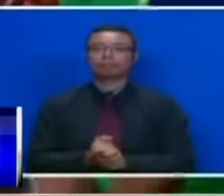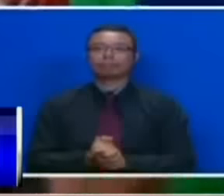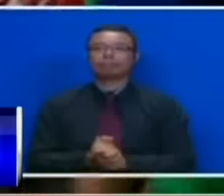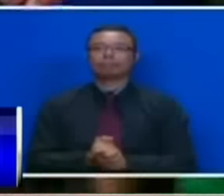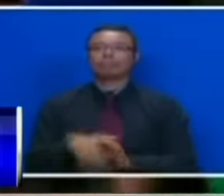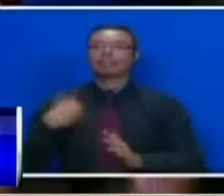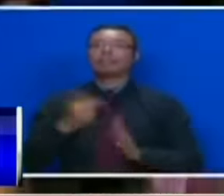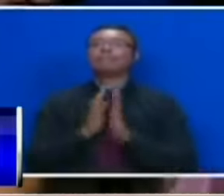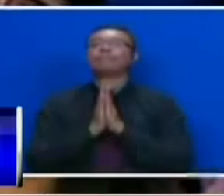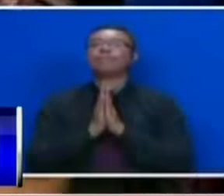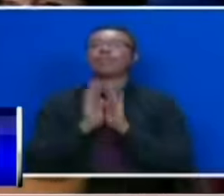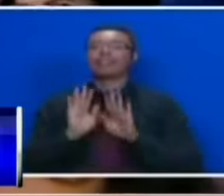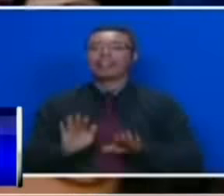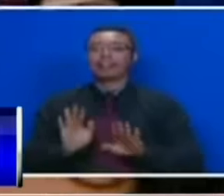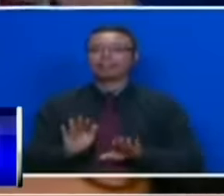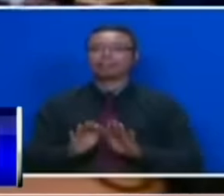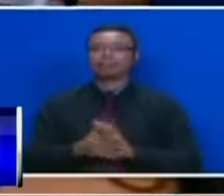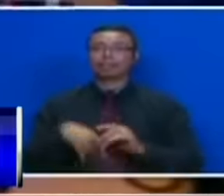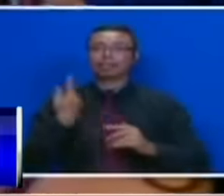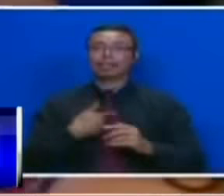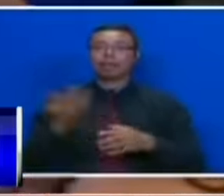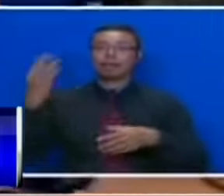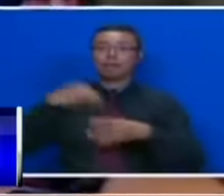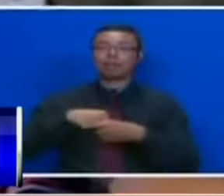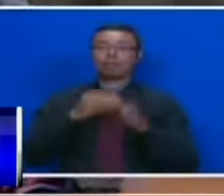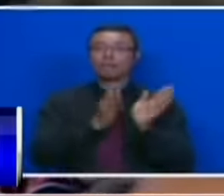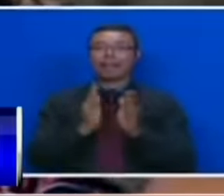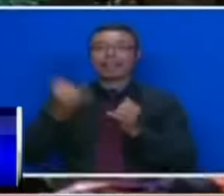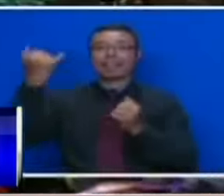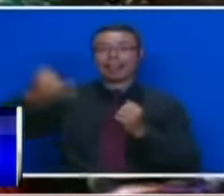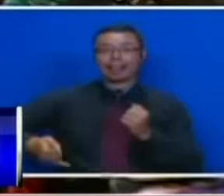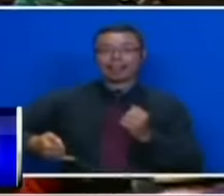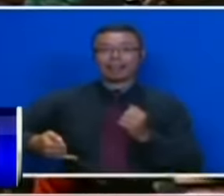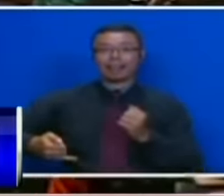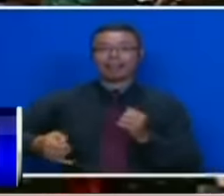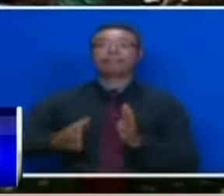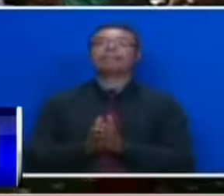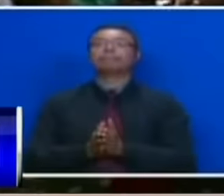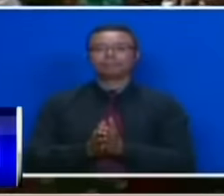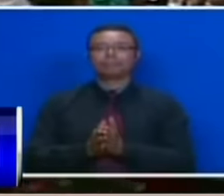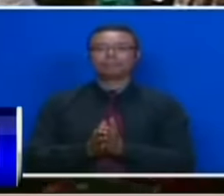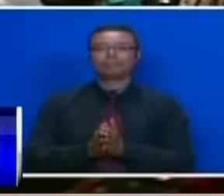Kami mohon tenang. Kita akan masuk bagian-bagian terakhir.